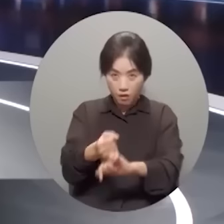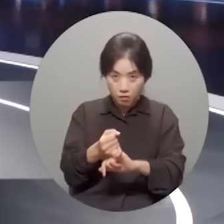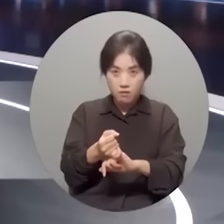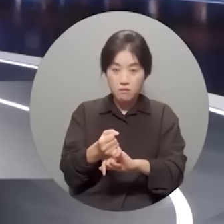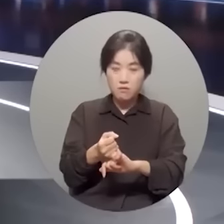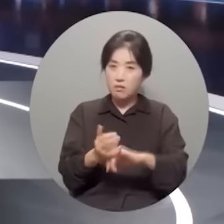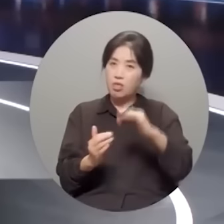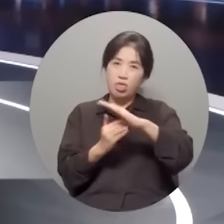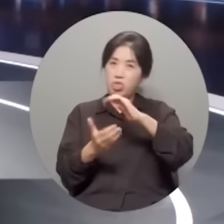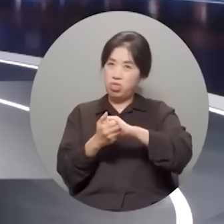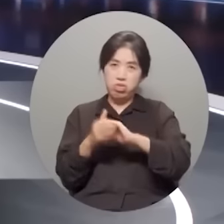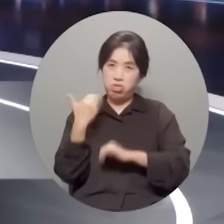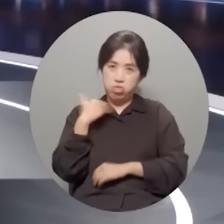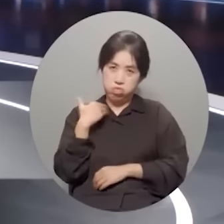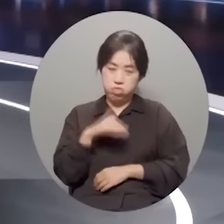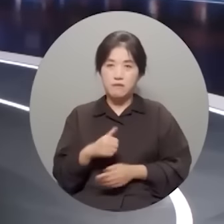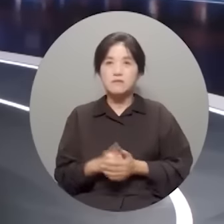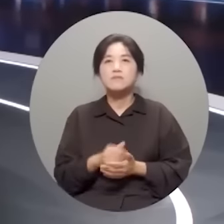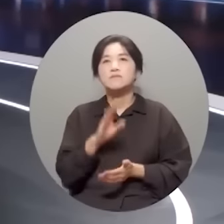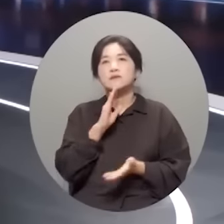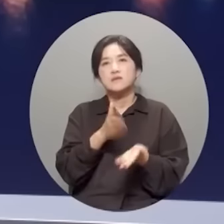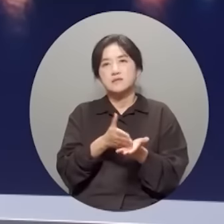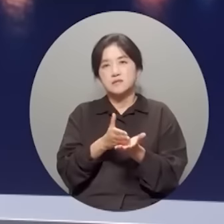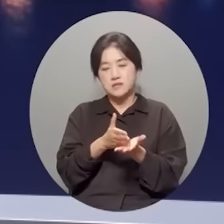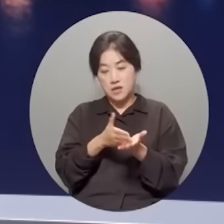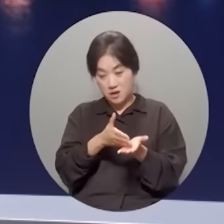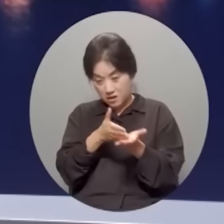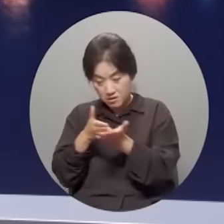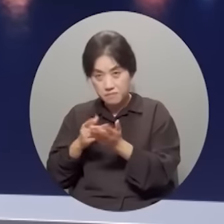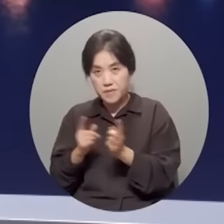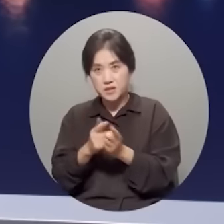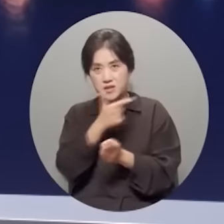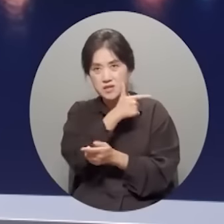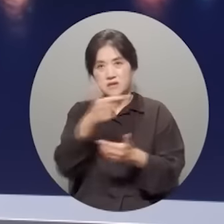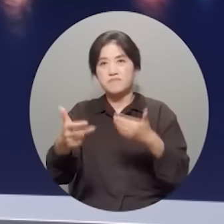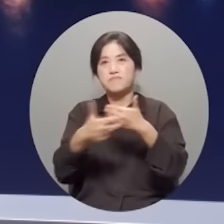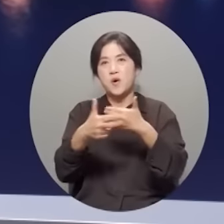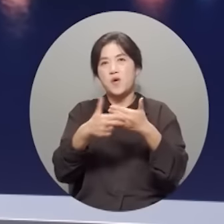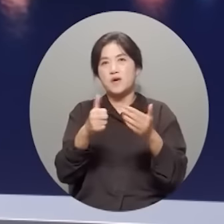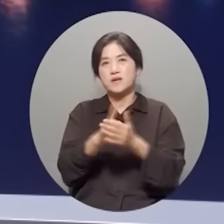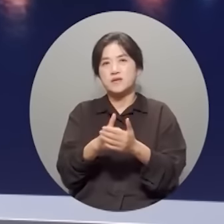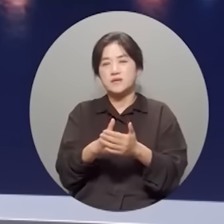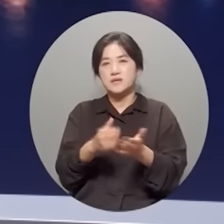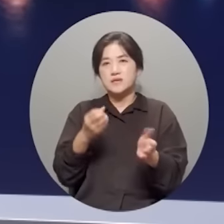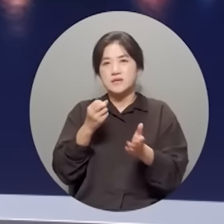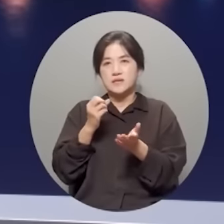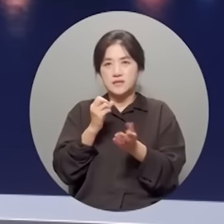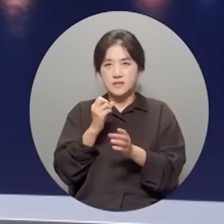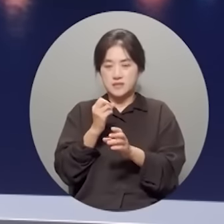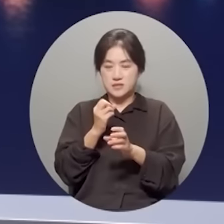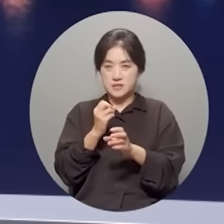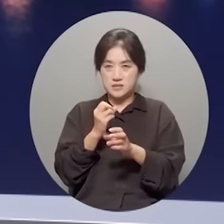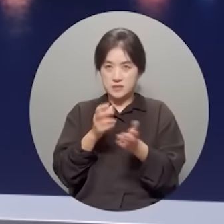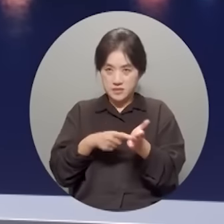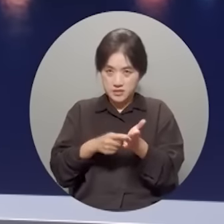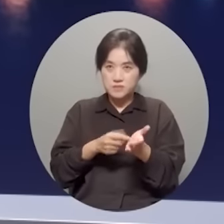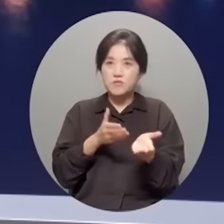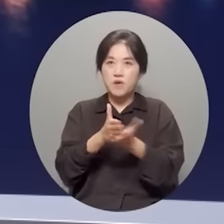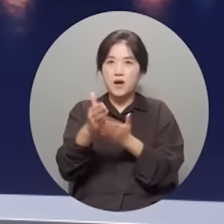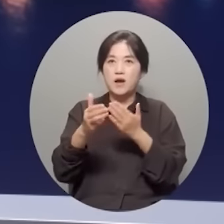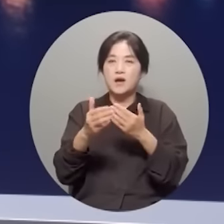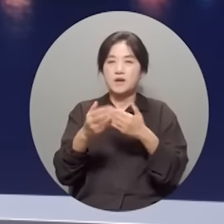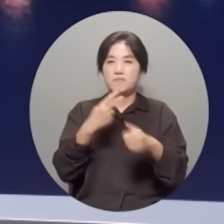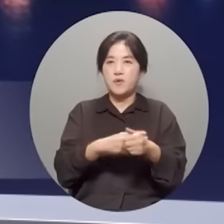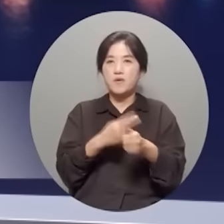결국 한계가 드러난 거 같아요네 취재 중에 만난 대양 병원의 한 응급 진료 전문의는 그 응급